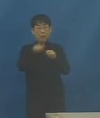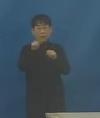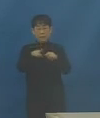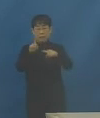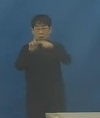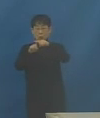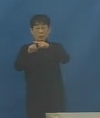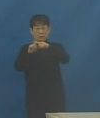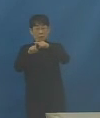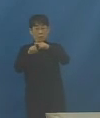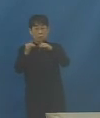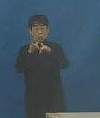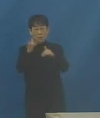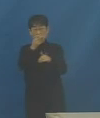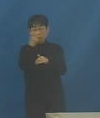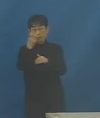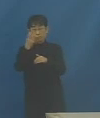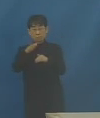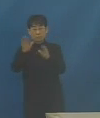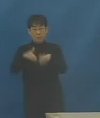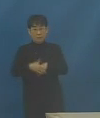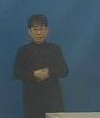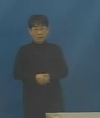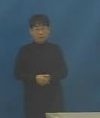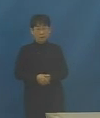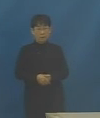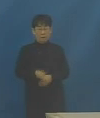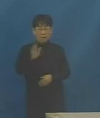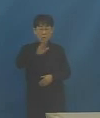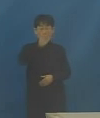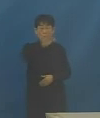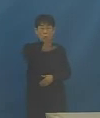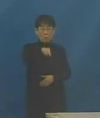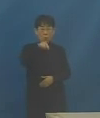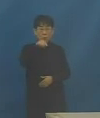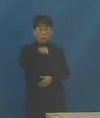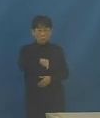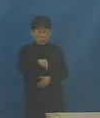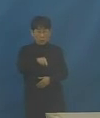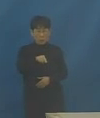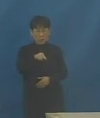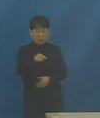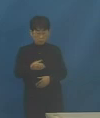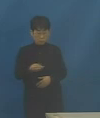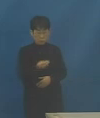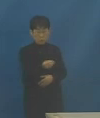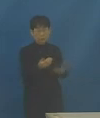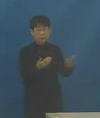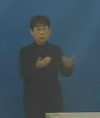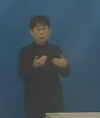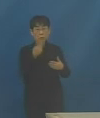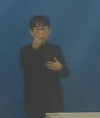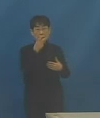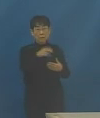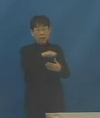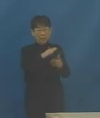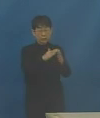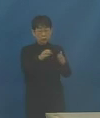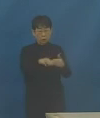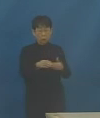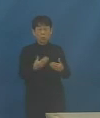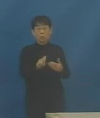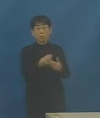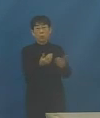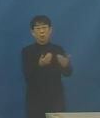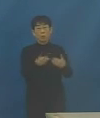見られるようになって一定程度今後も維持していくなければならないという御発言がありましたで県の方は今